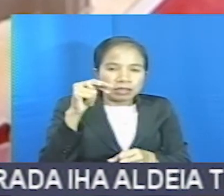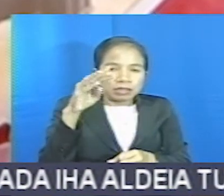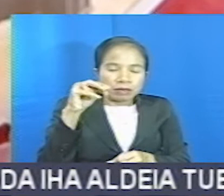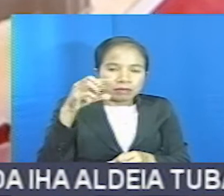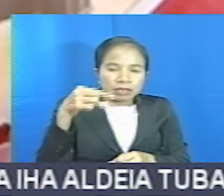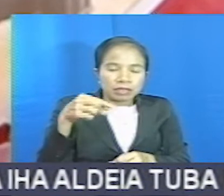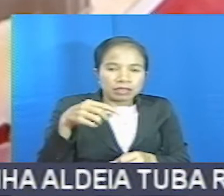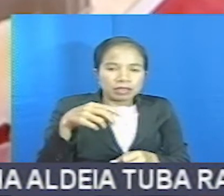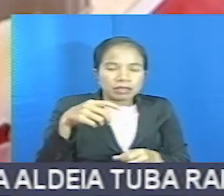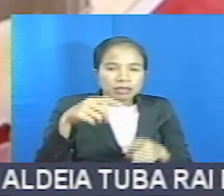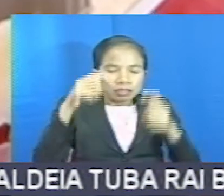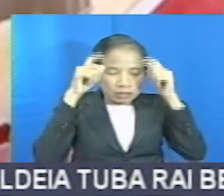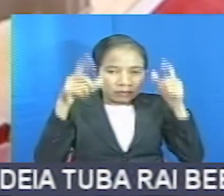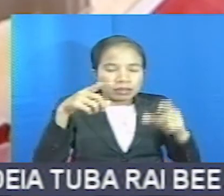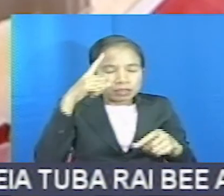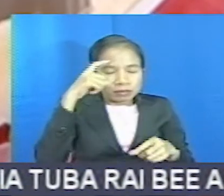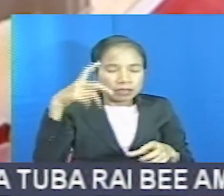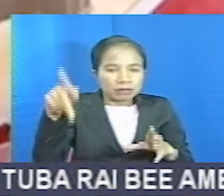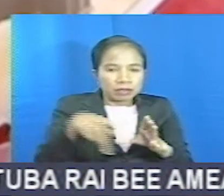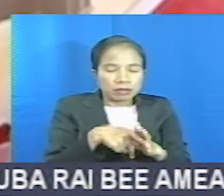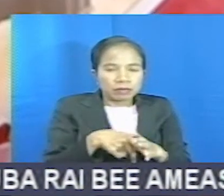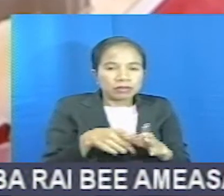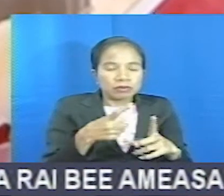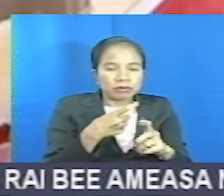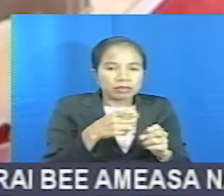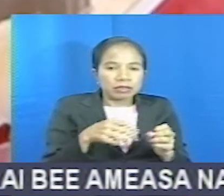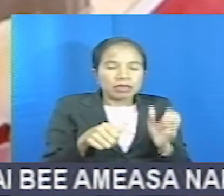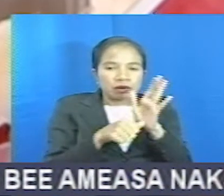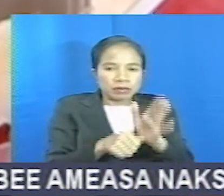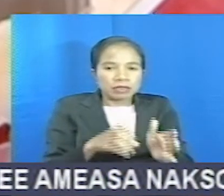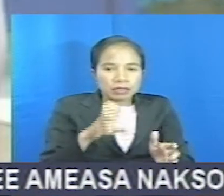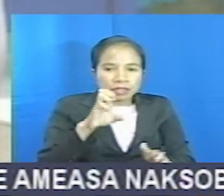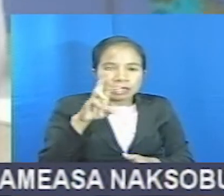geofisica tambanei ta compagna husi a presentador Ercilia Rego.